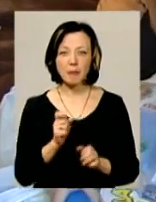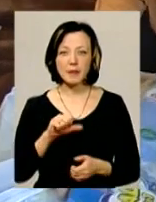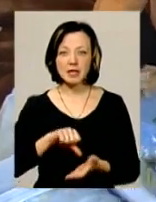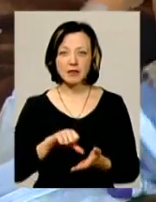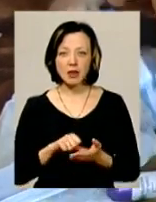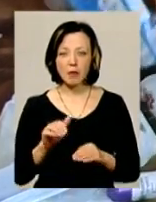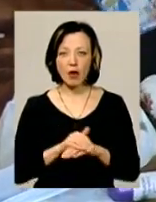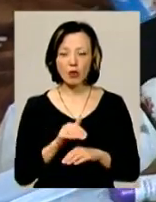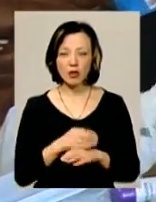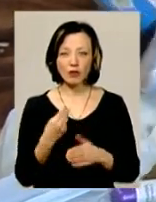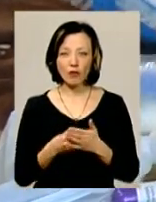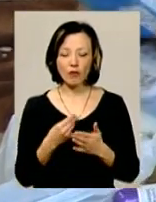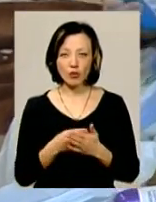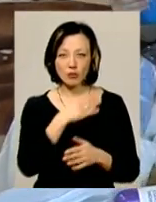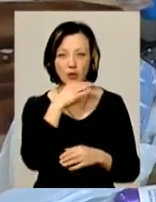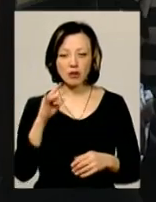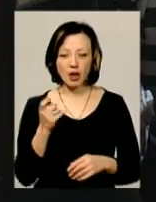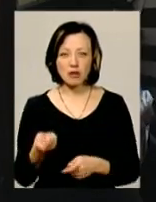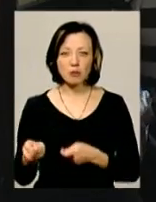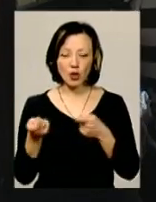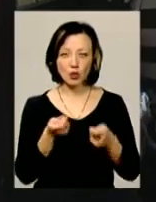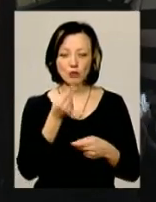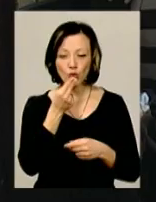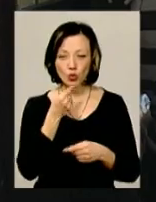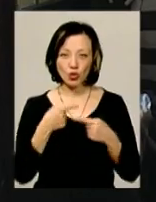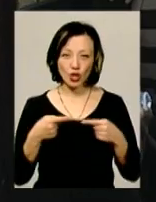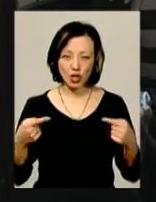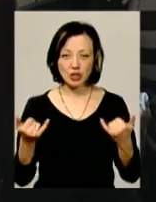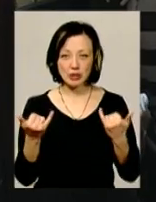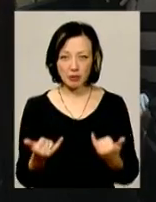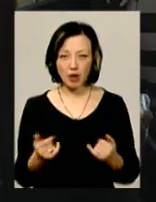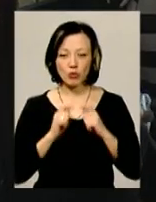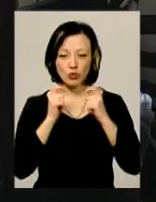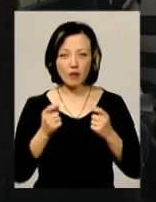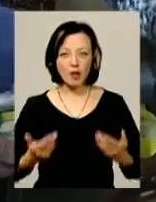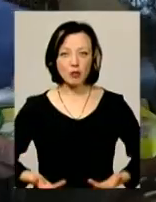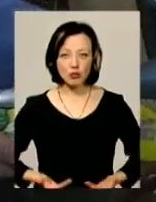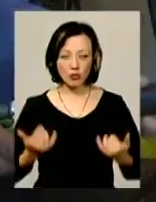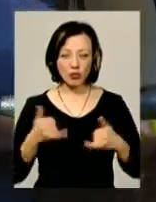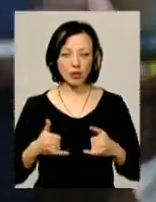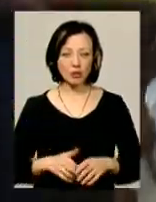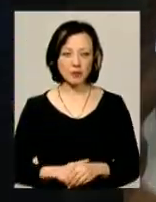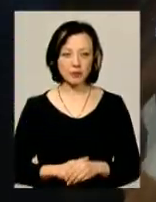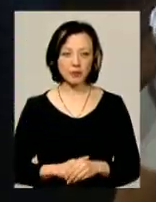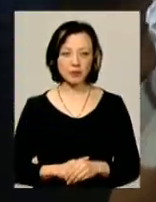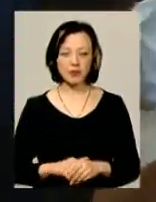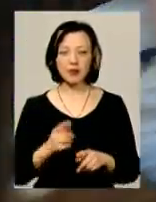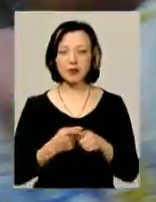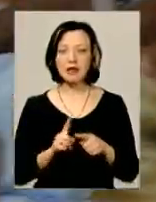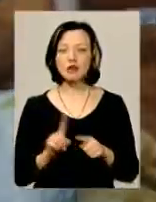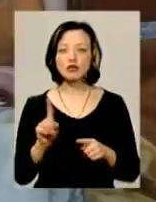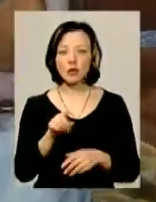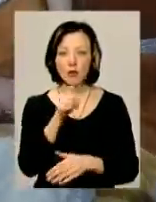благодійного фонду «Карітас». Вже неодноразово приносили продукти та речі. Тепер же подарували побутову хімію. Хто це знає, що це є?